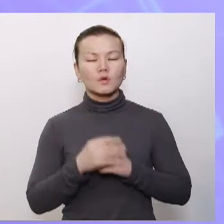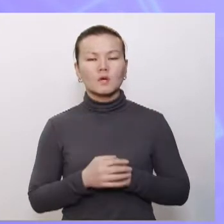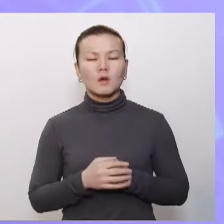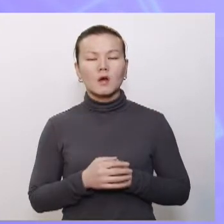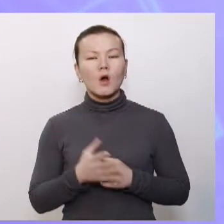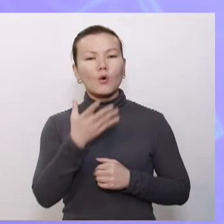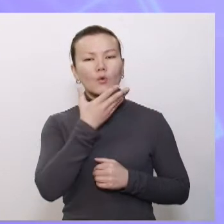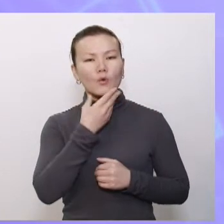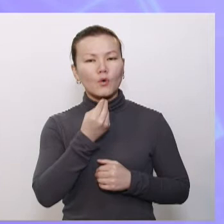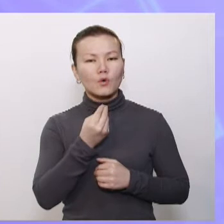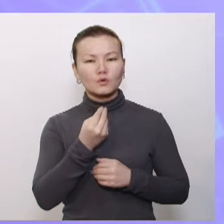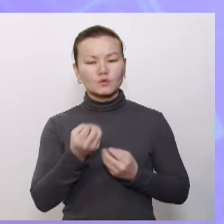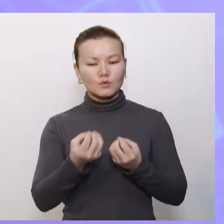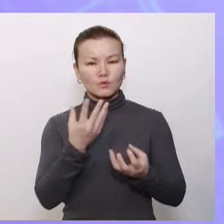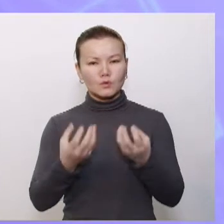Кооз гүлдөр экенби, балдар?